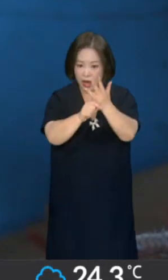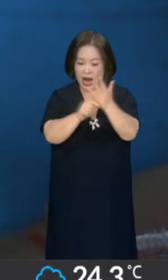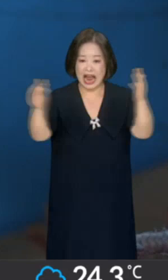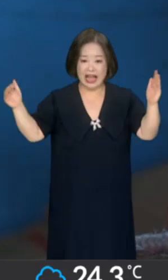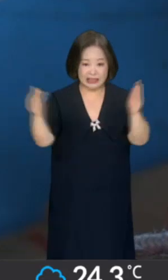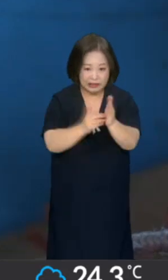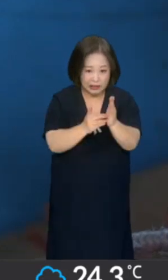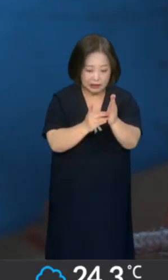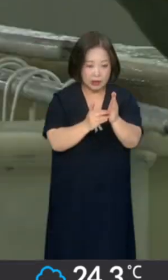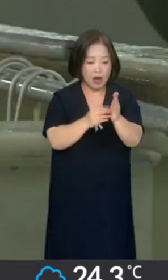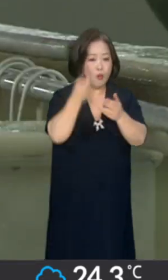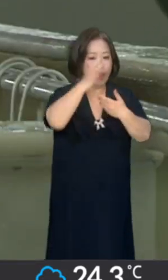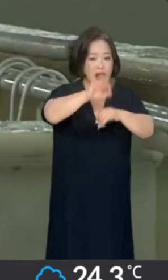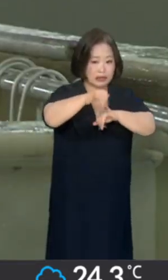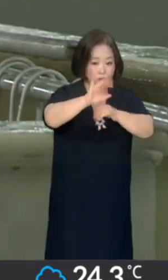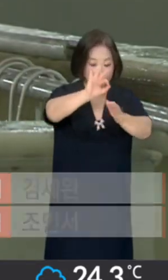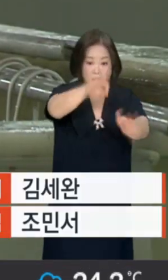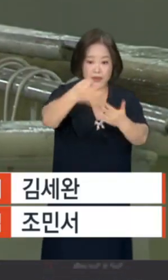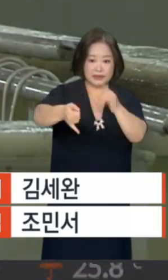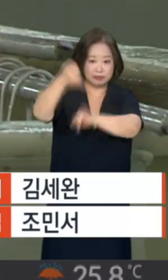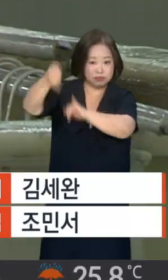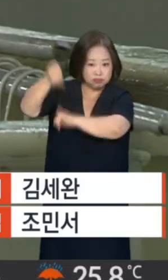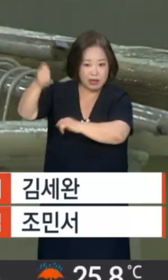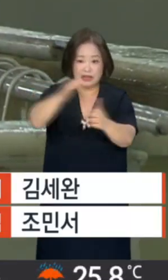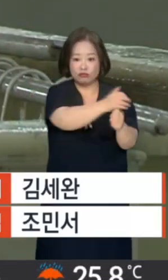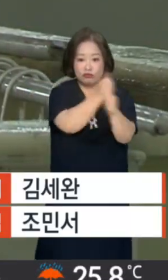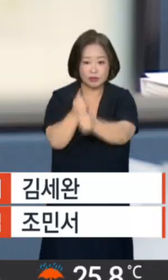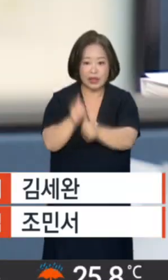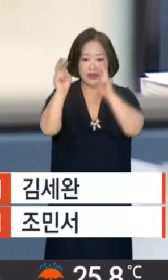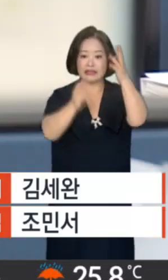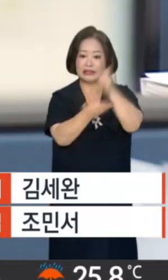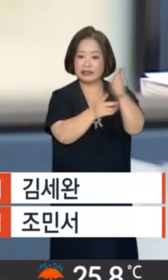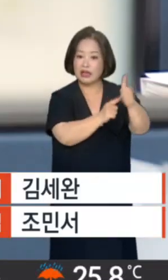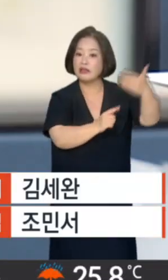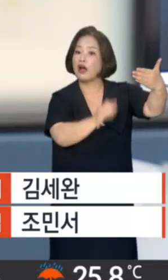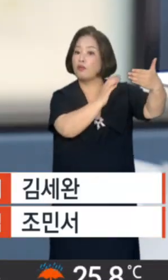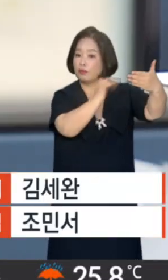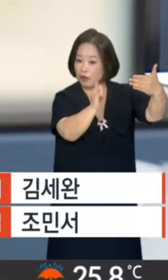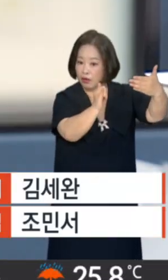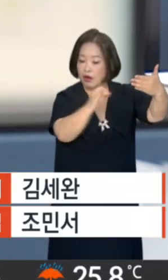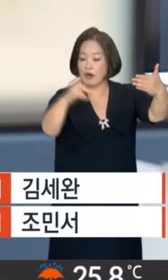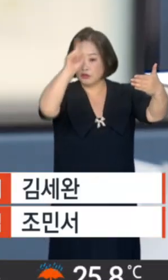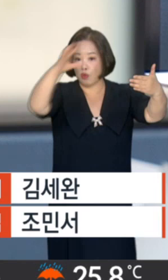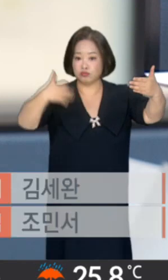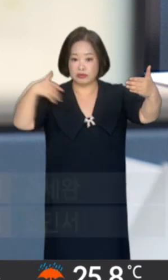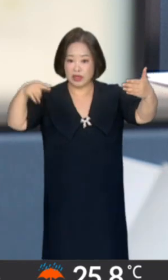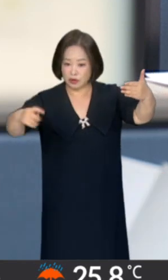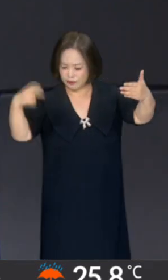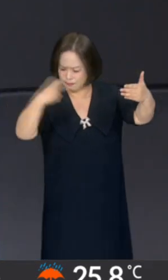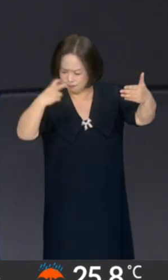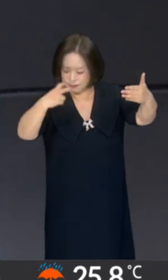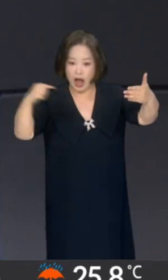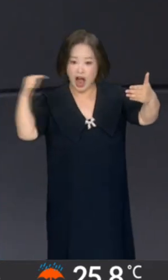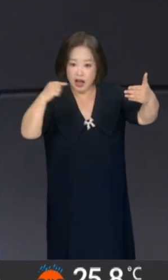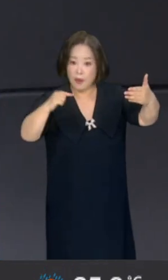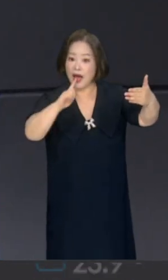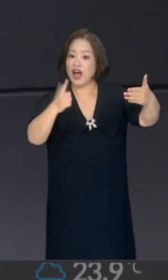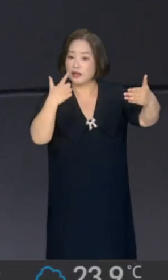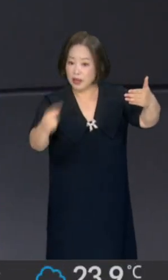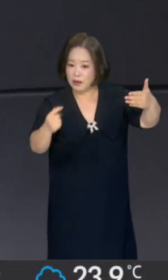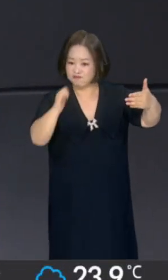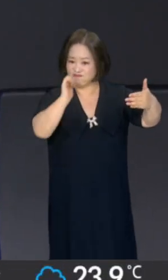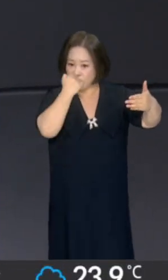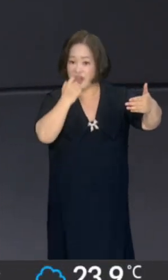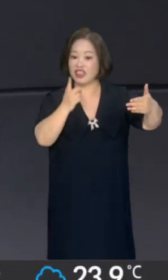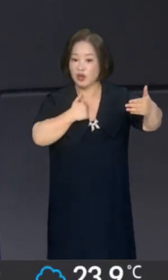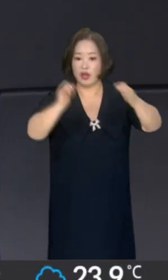구속된 사업주는 지난해보다 3배 많은 9명. 정부가 더 강도 높은 제재를 선언한 가운데 아나무인 태도를